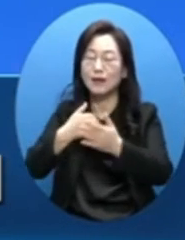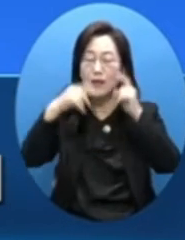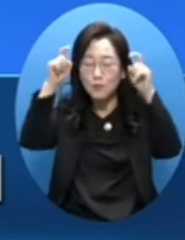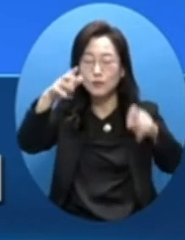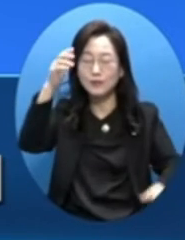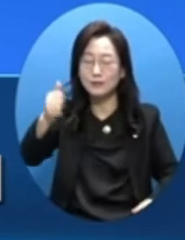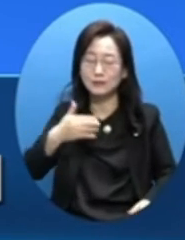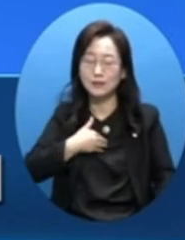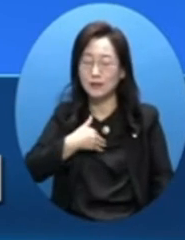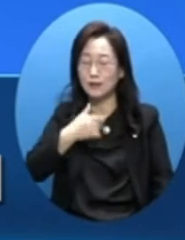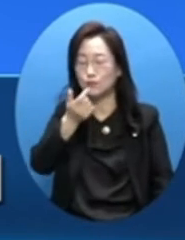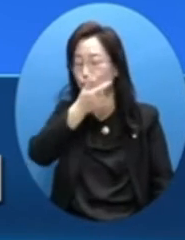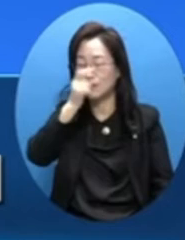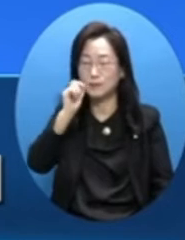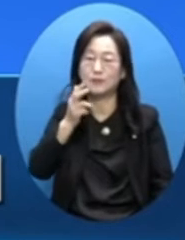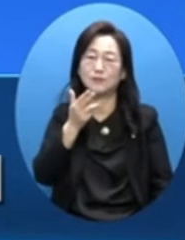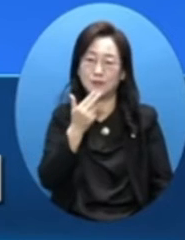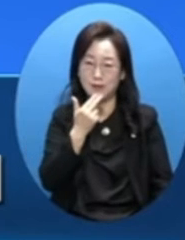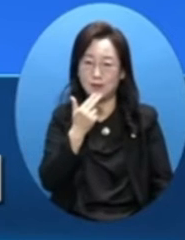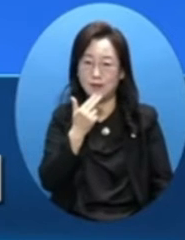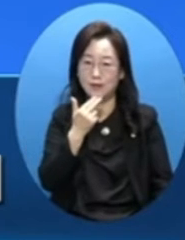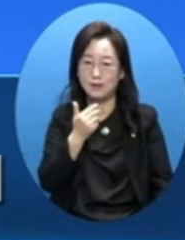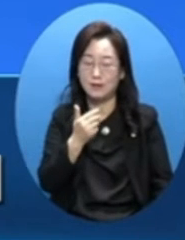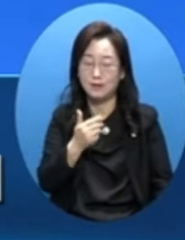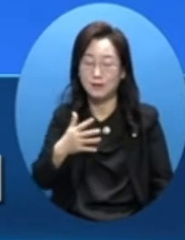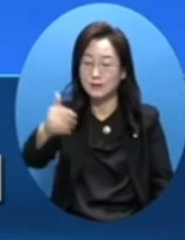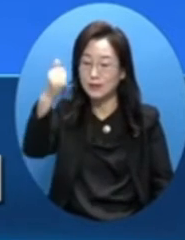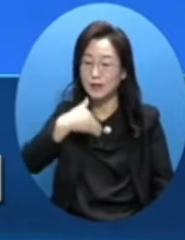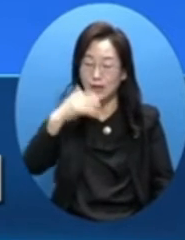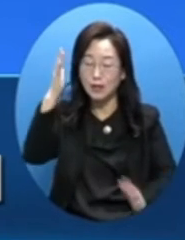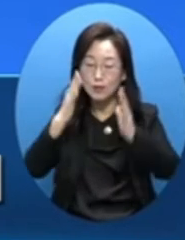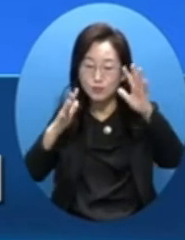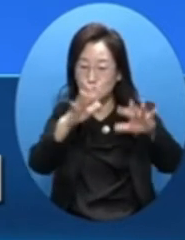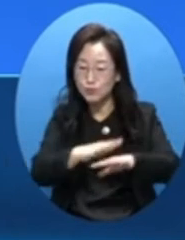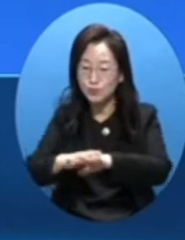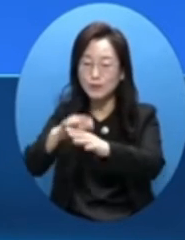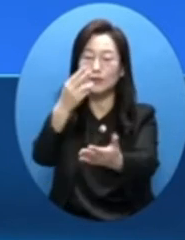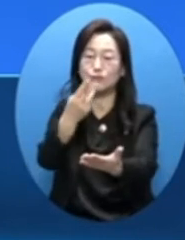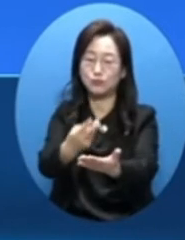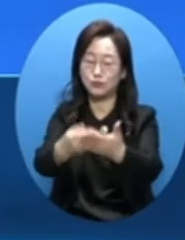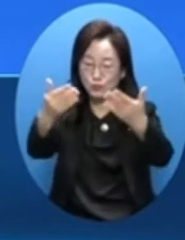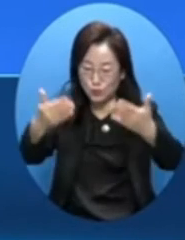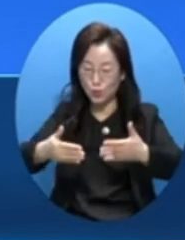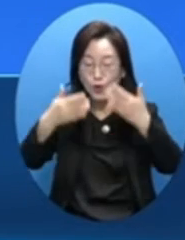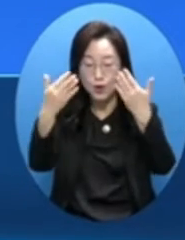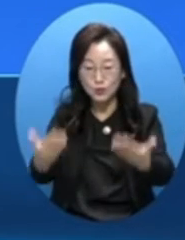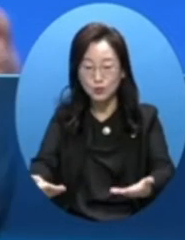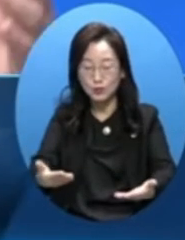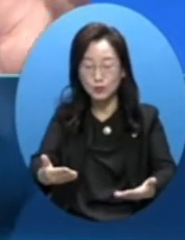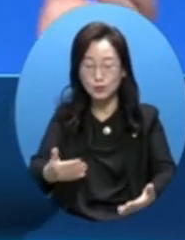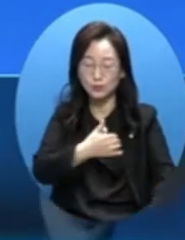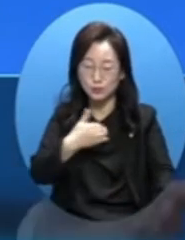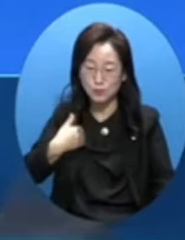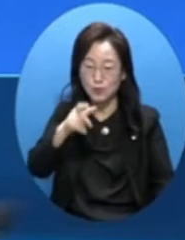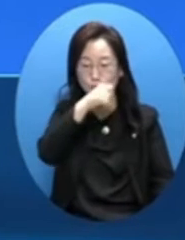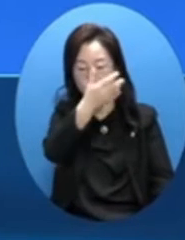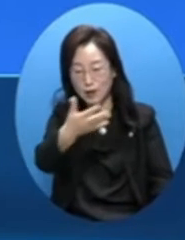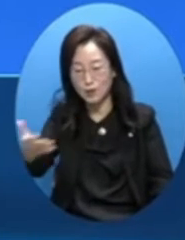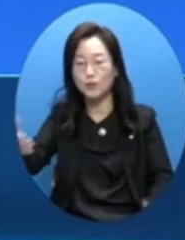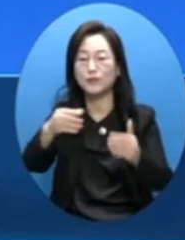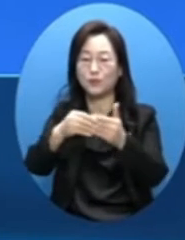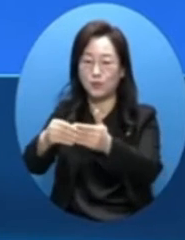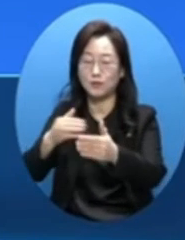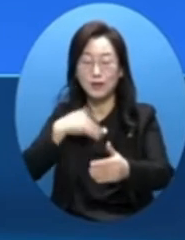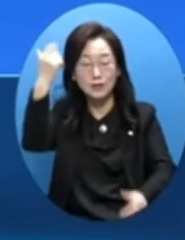목자시니 내게 부족함이 없으리로다. 그가 나를 푸른 풀밭에 누이시며 쉴만한 물가로 인도하시는도다. 내